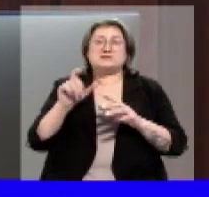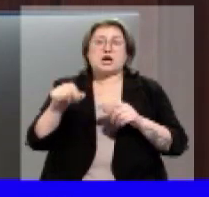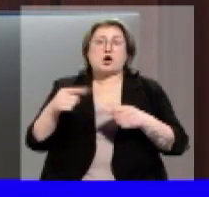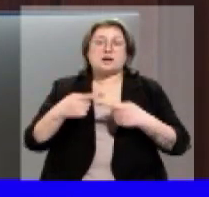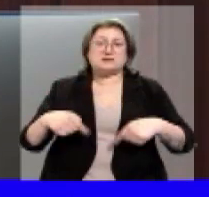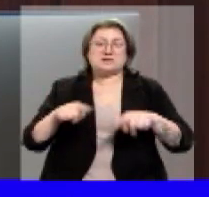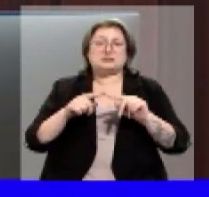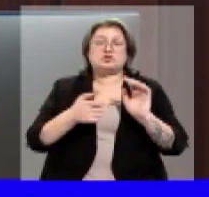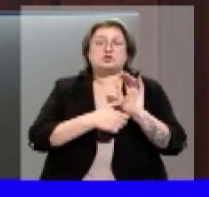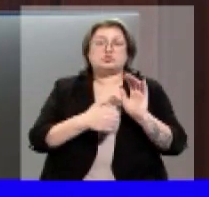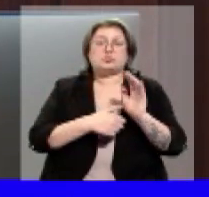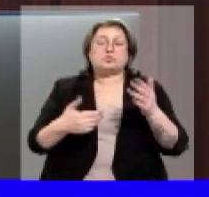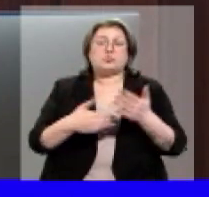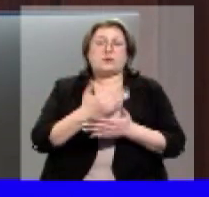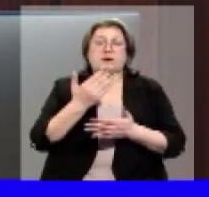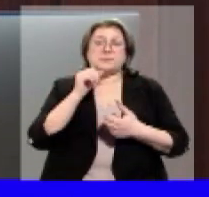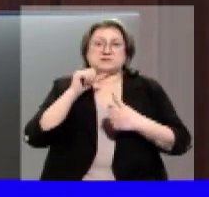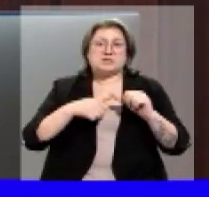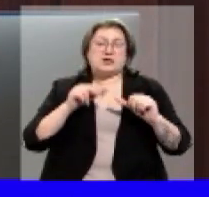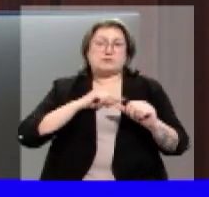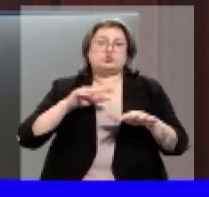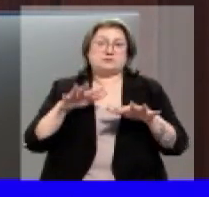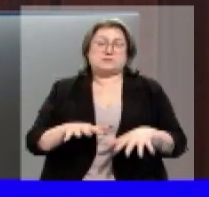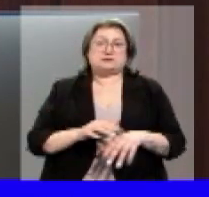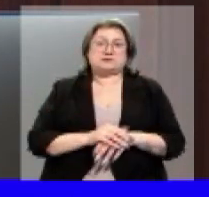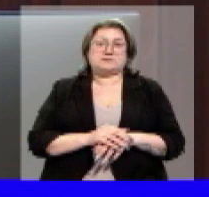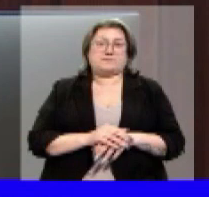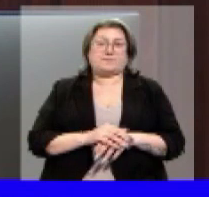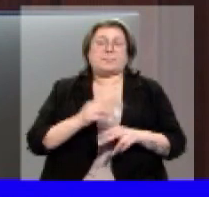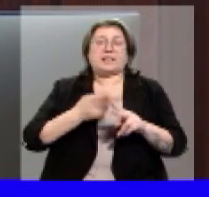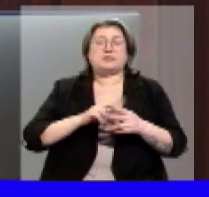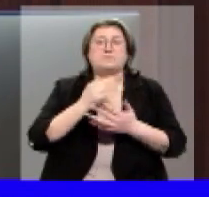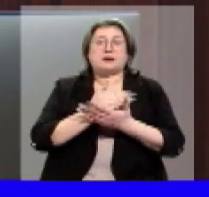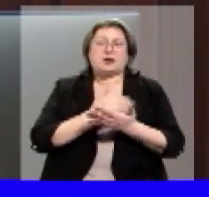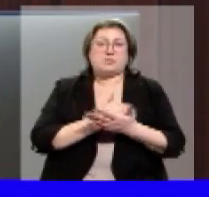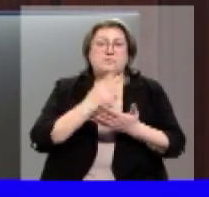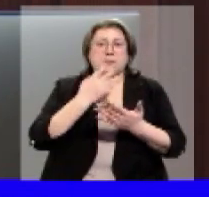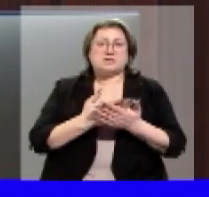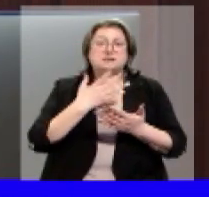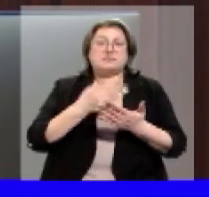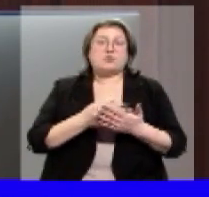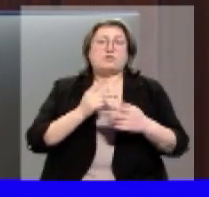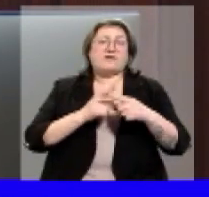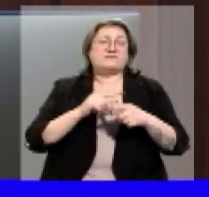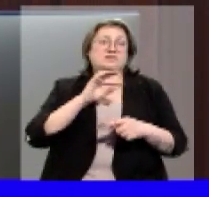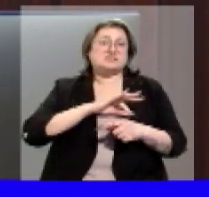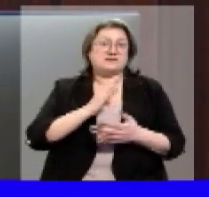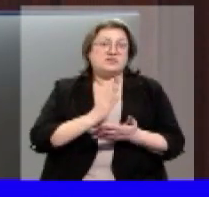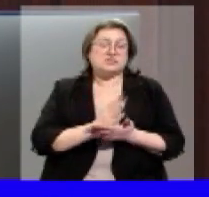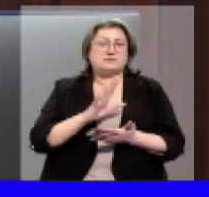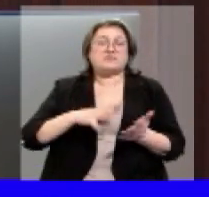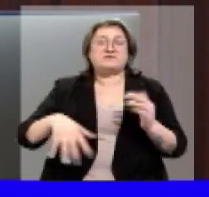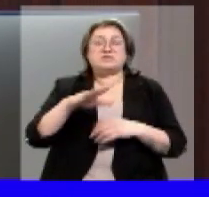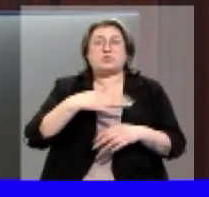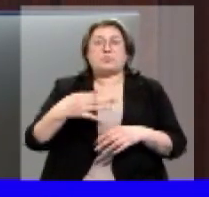организацией 600 новых постоянных рабочих мест. Данная программа, она показала свою эффективность. По всей